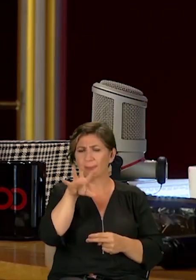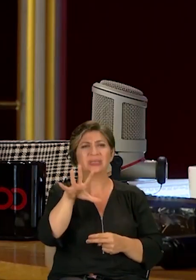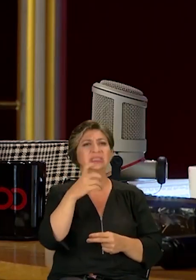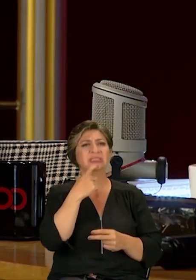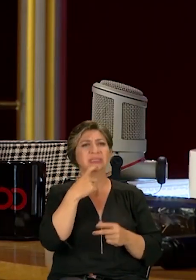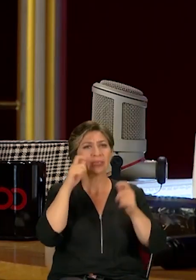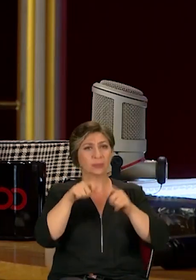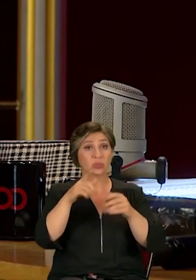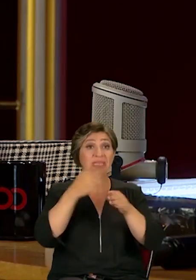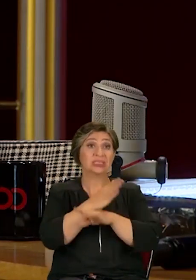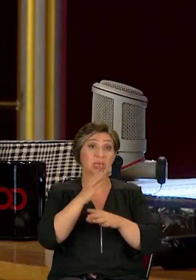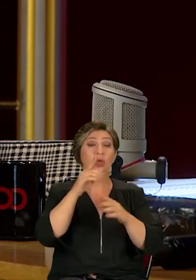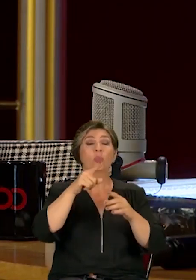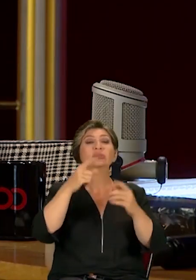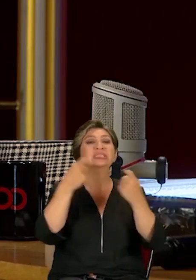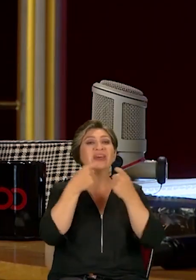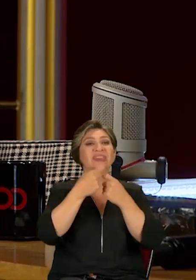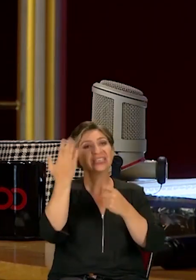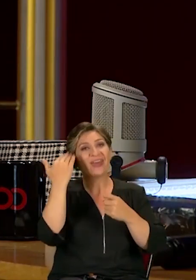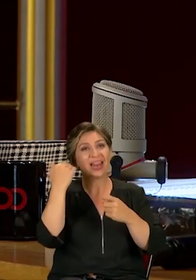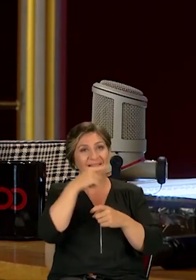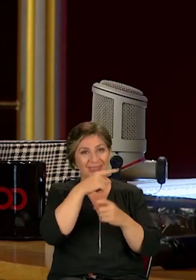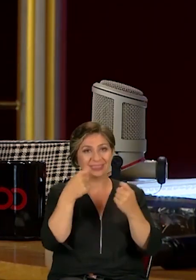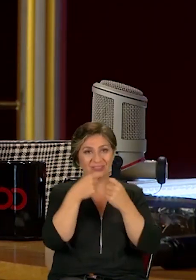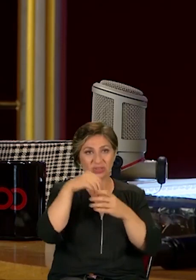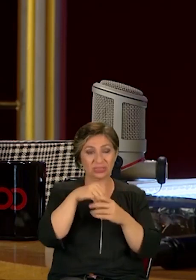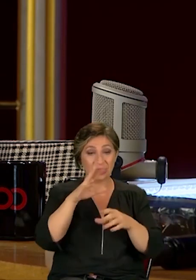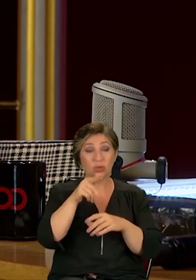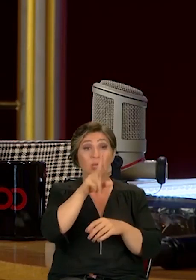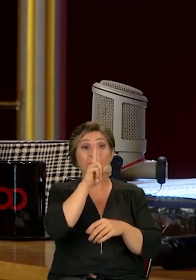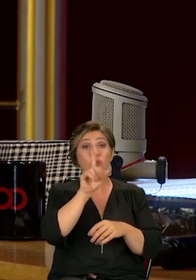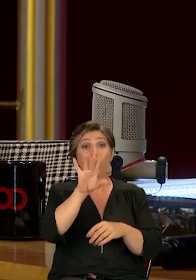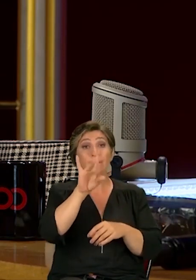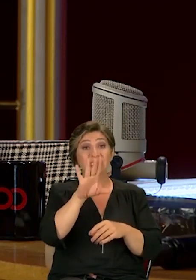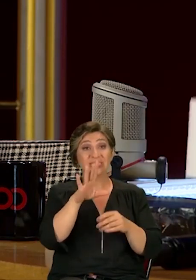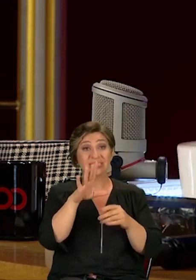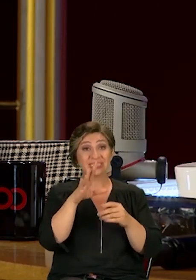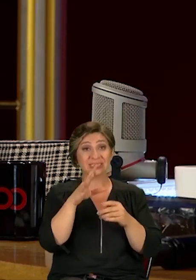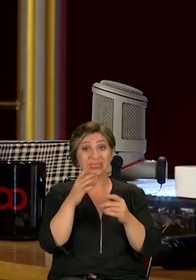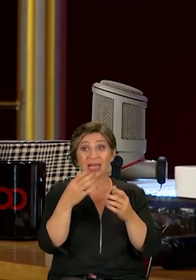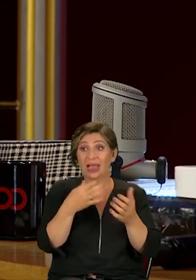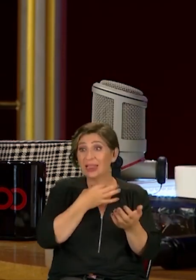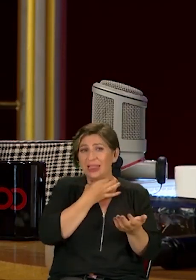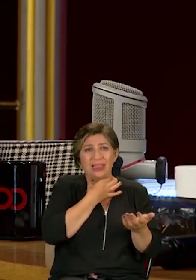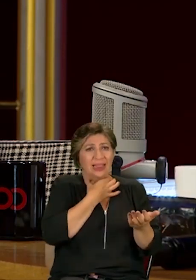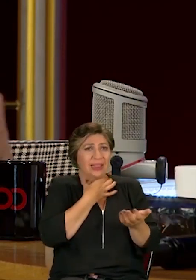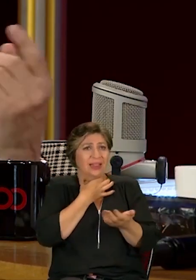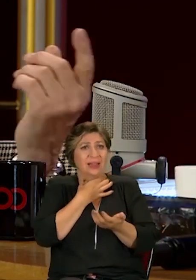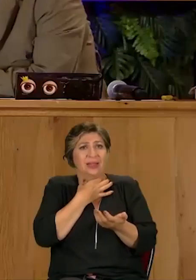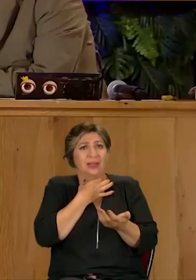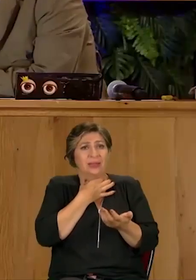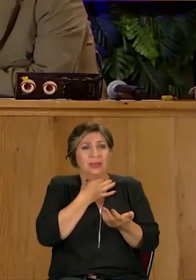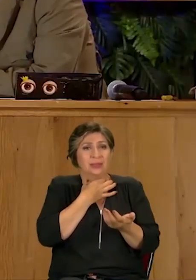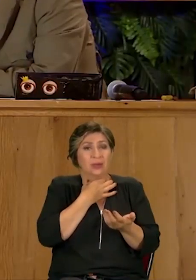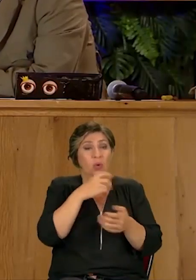1984-85 yıllarında Körfez Savaşı'nda geçiyorlar. Bu 215 tane Japon yatırımcı mahsur kalınca